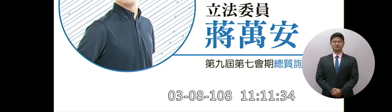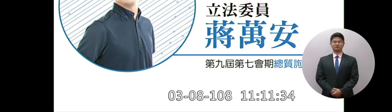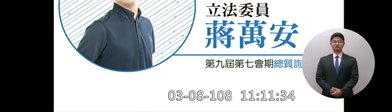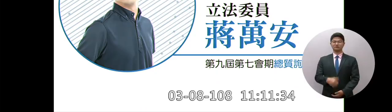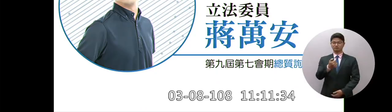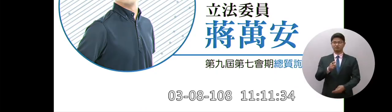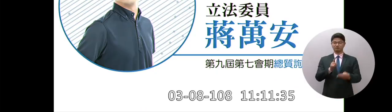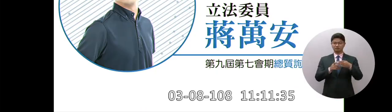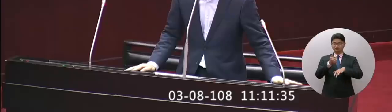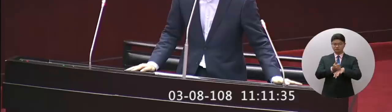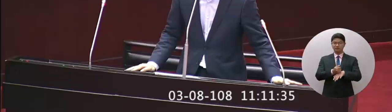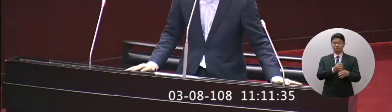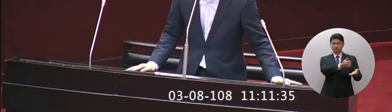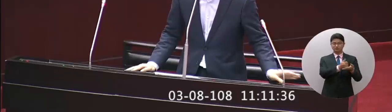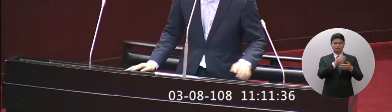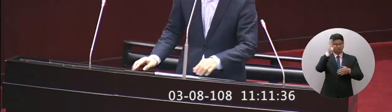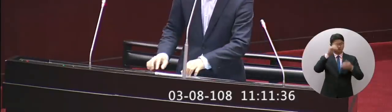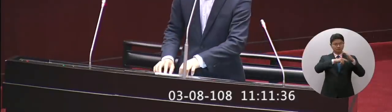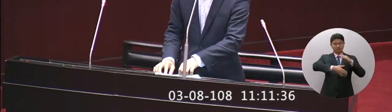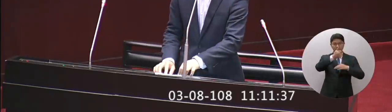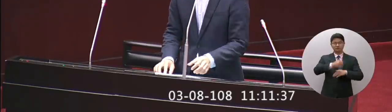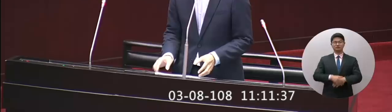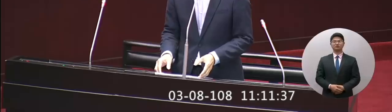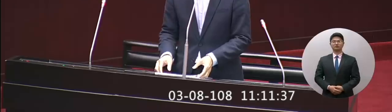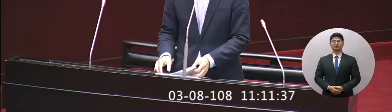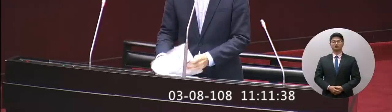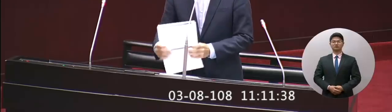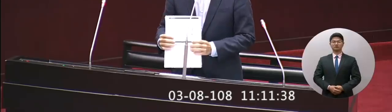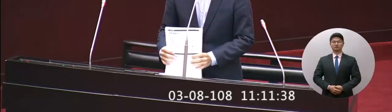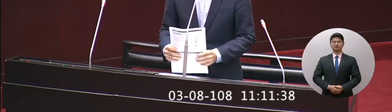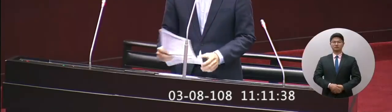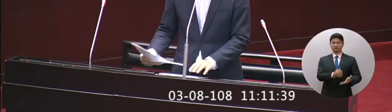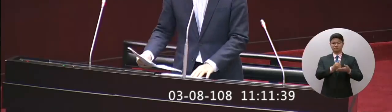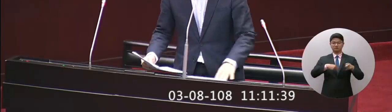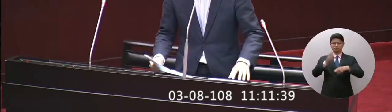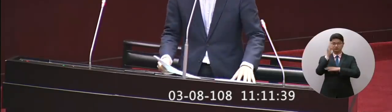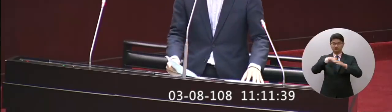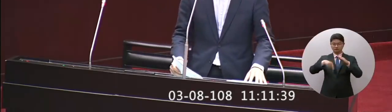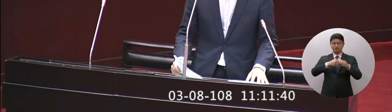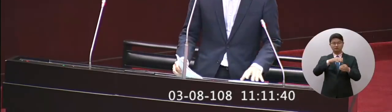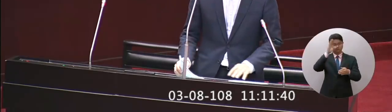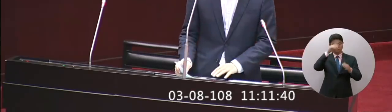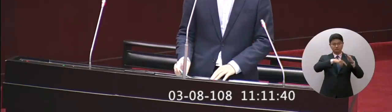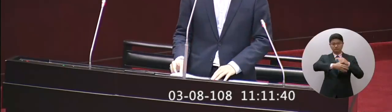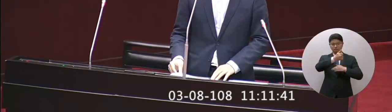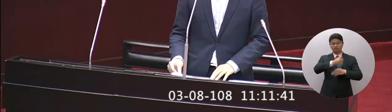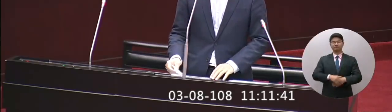好，谢谢主席，是不是可以请苏院长？ 请行政院苏院长。